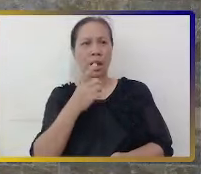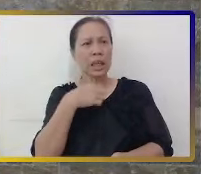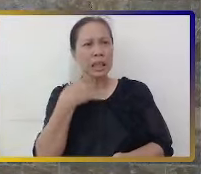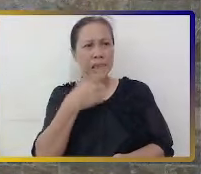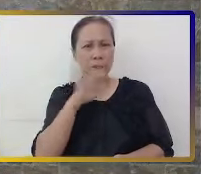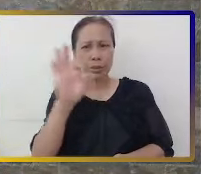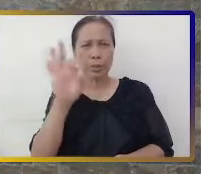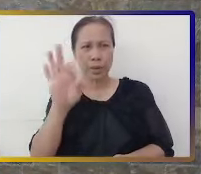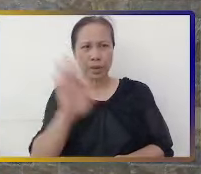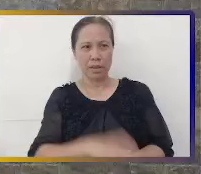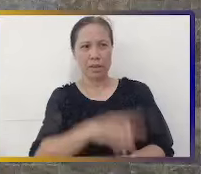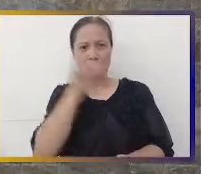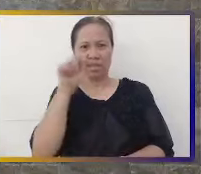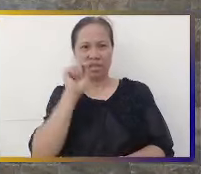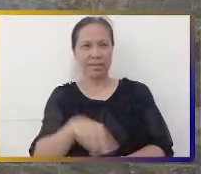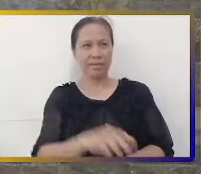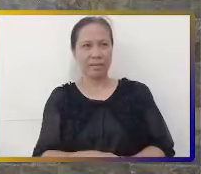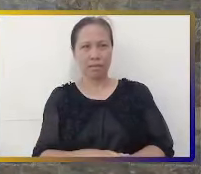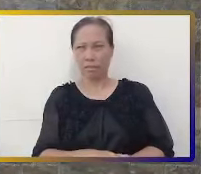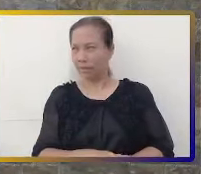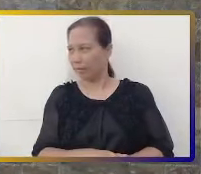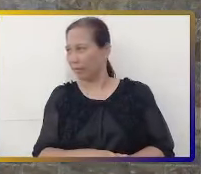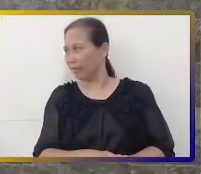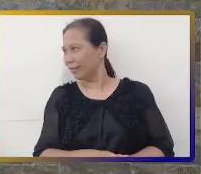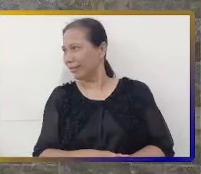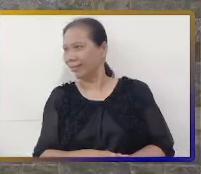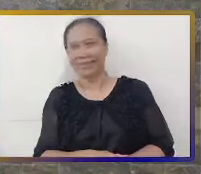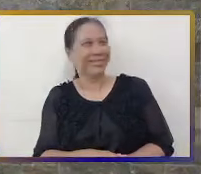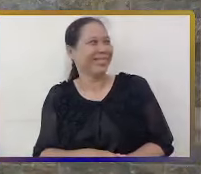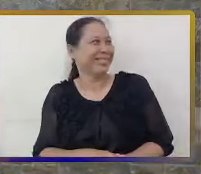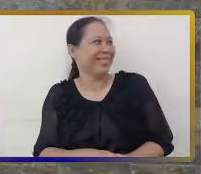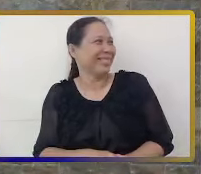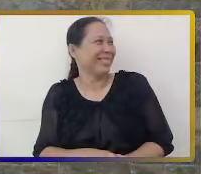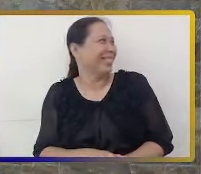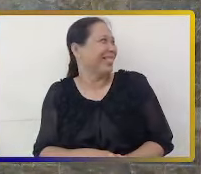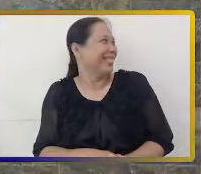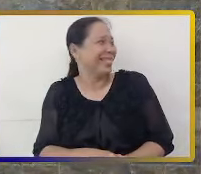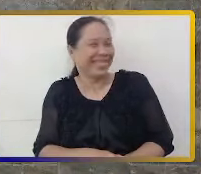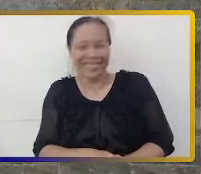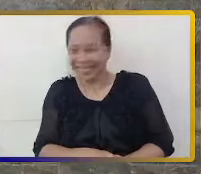dito Now let me show you a very